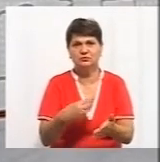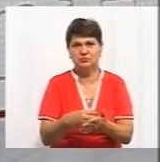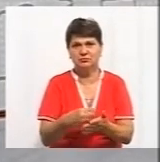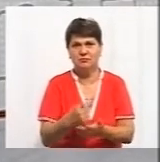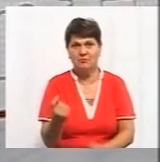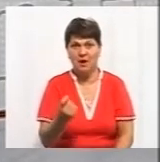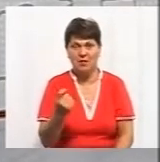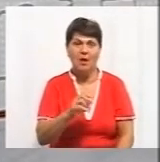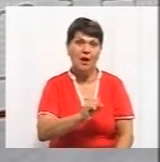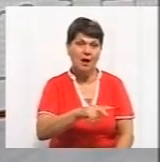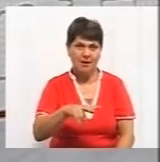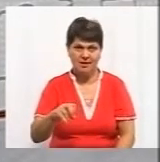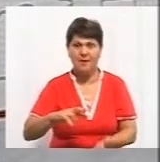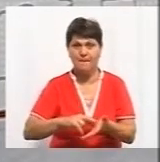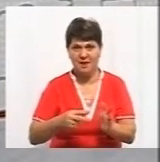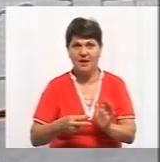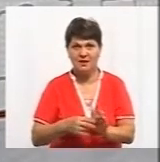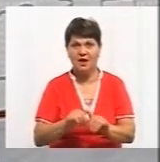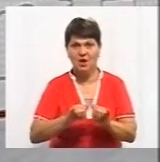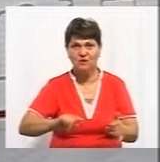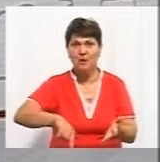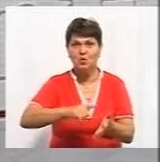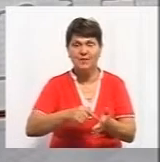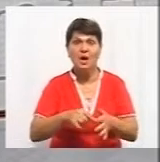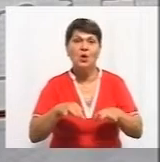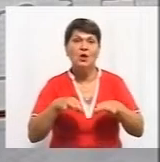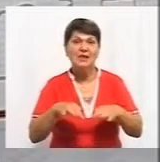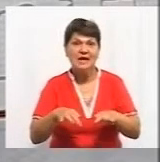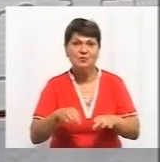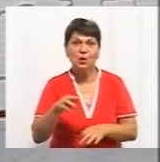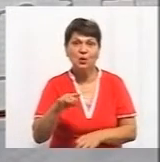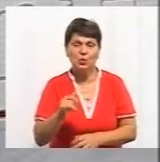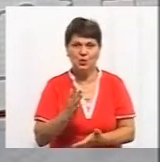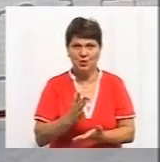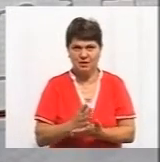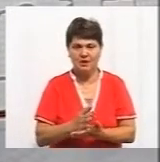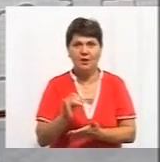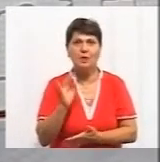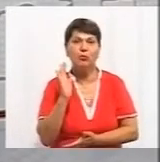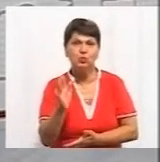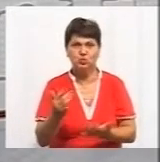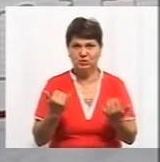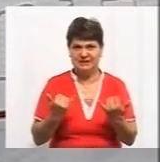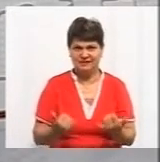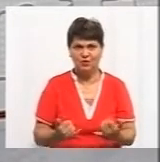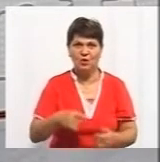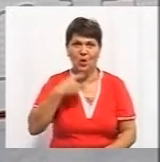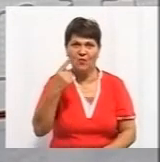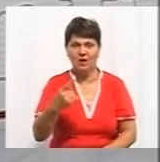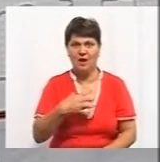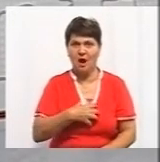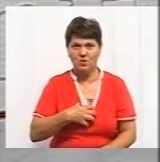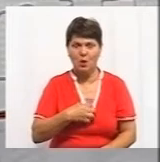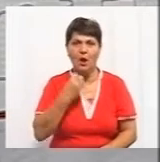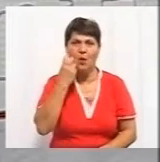плани розвитку муніципального транспорту є. і вони сьогодні будуть, будемо говорити, актуальні тоді,